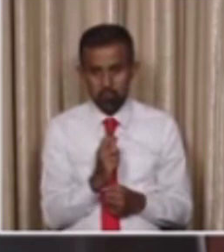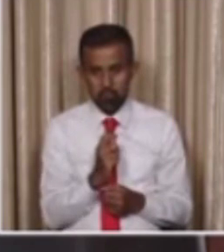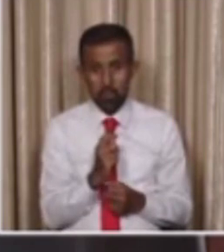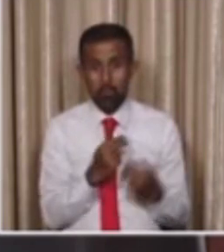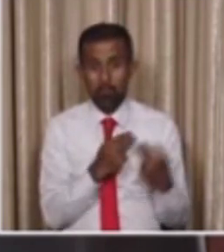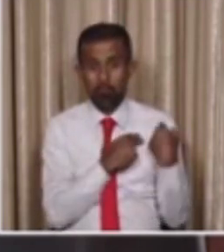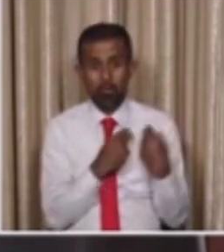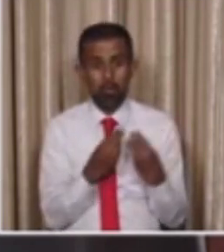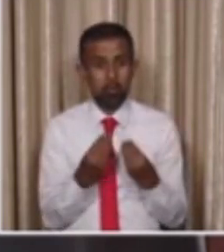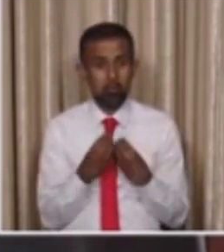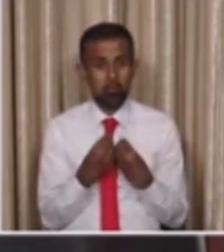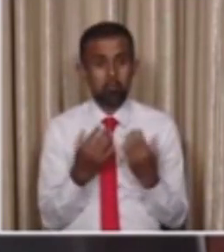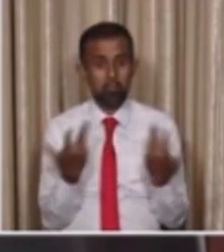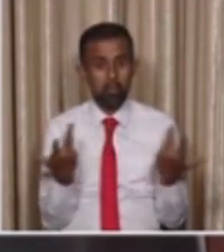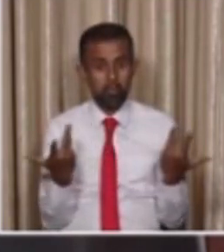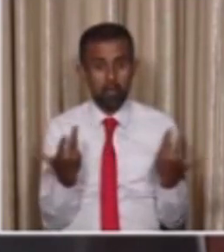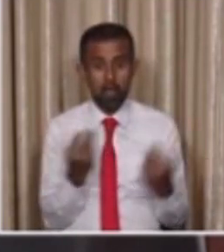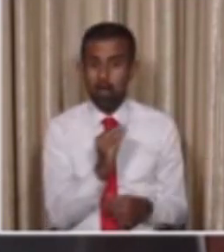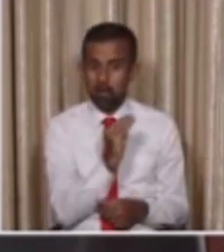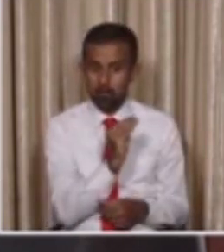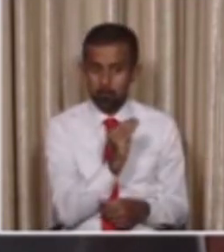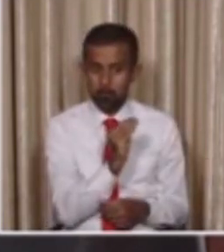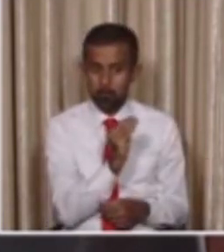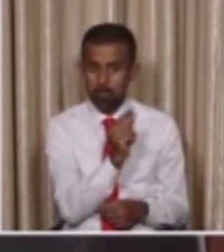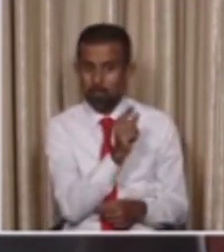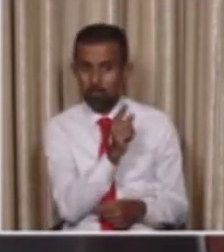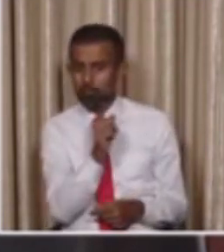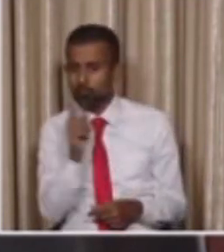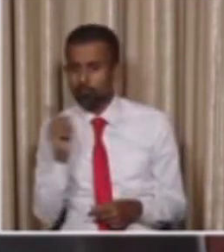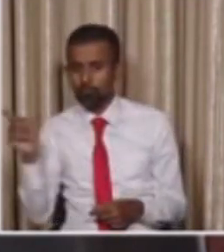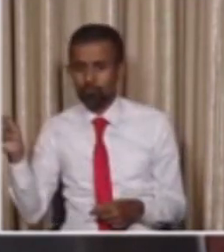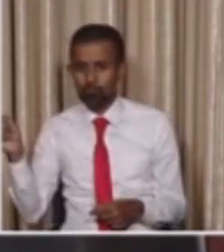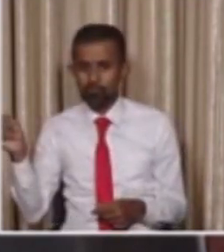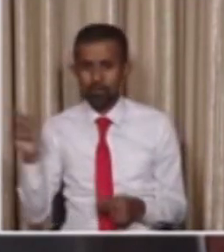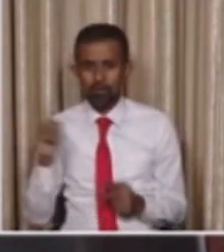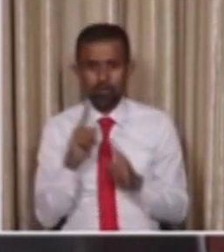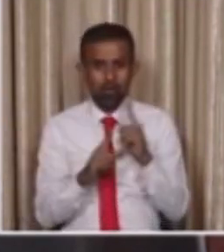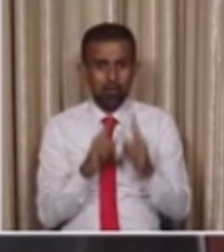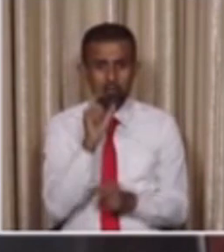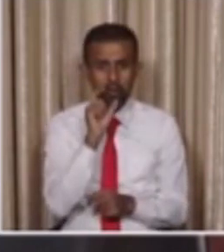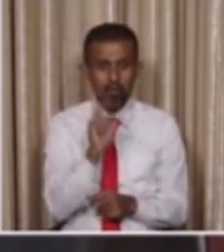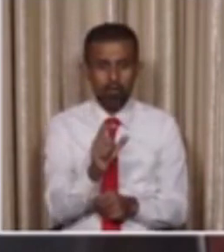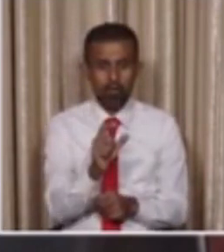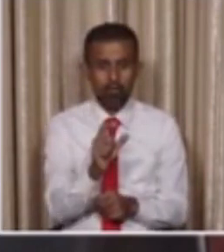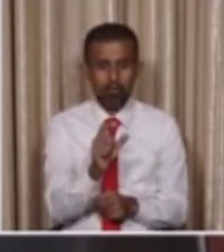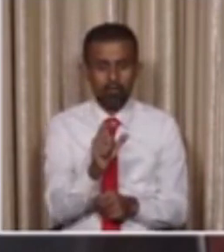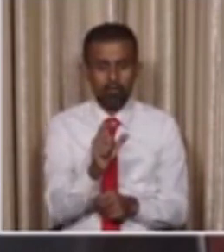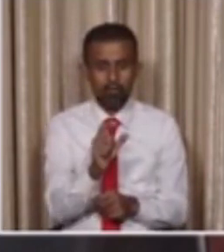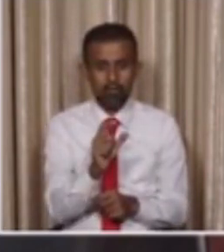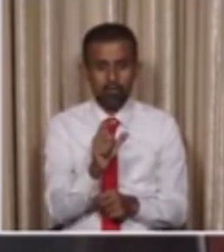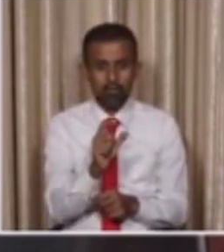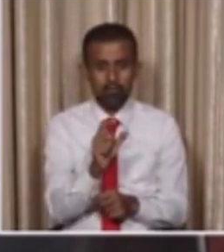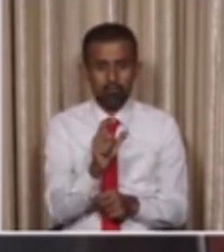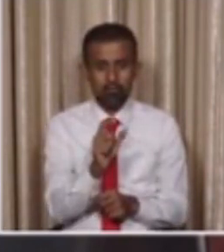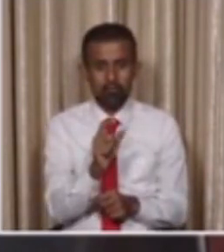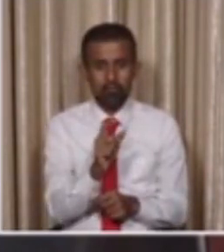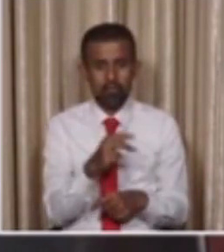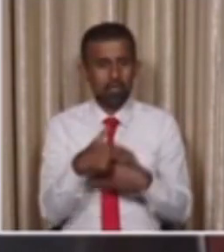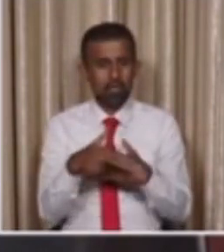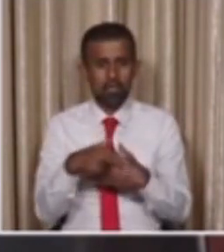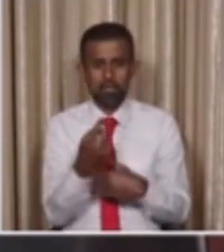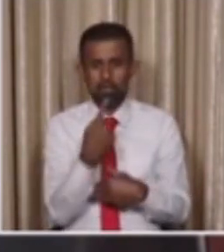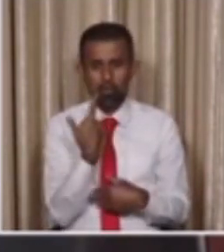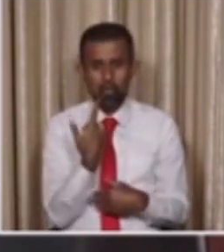වගකීම බාර නොගත්තා නම් කියන තැන ඉඳලා. අන්න එතනින් තමයි අපි මේ කතාව පටන් ගන්න ඕනේ. එතුමා මේ කෝඳුරු තෙල් හොය හොය හිටියේ නැහැ.